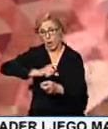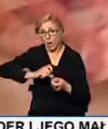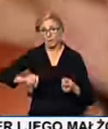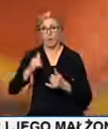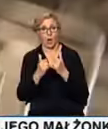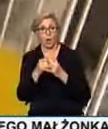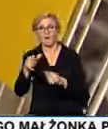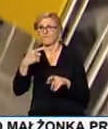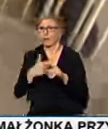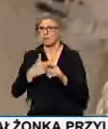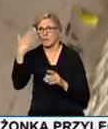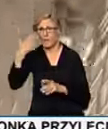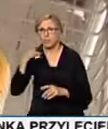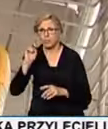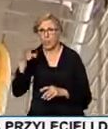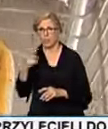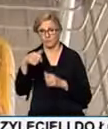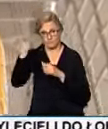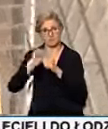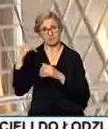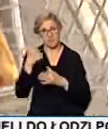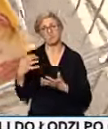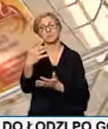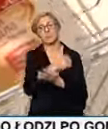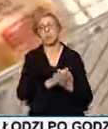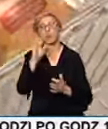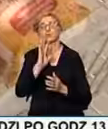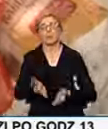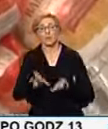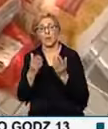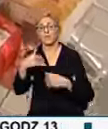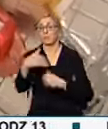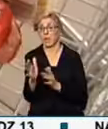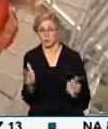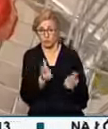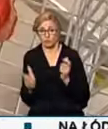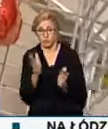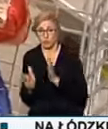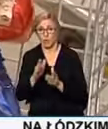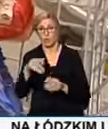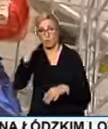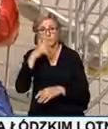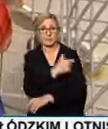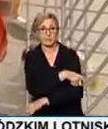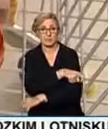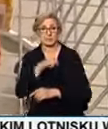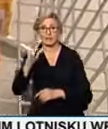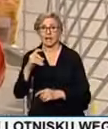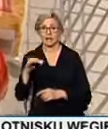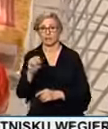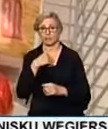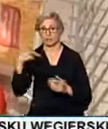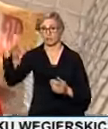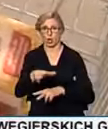25 ton żywności Udało się zebrać w tamtym roku na Święta Bożego Narodzenia paczki przygotowane przez Łódzką Caritas zostało wtedy ponad